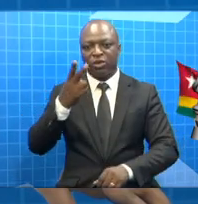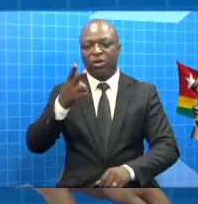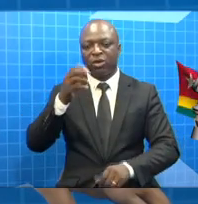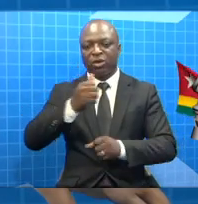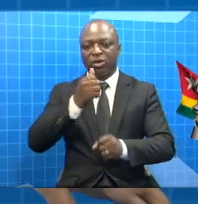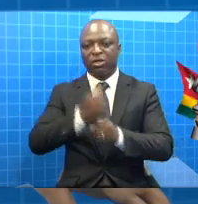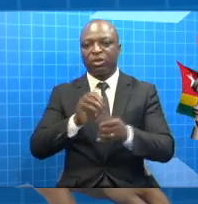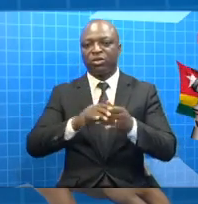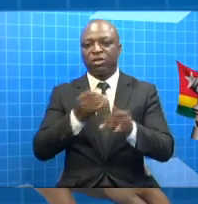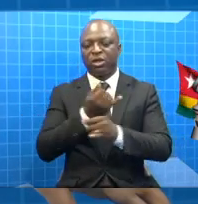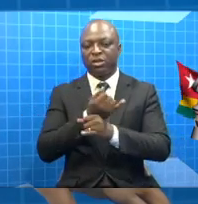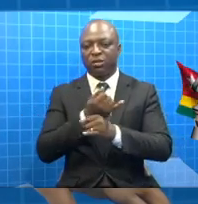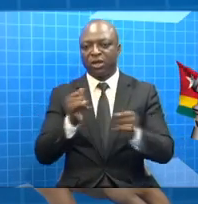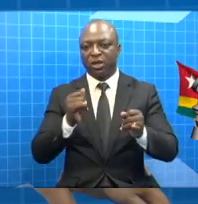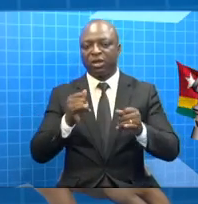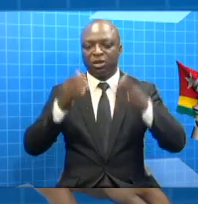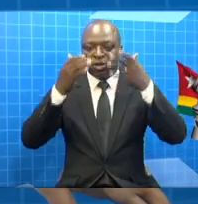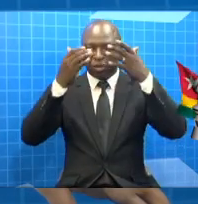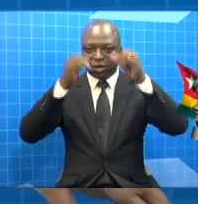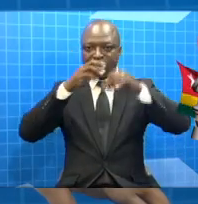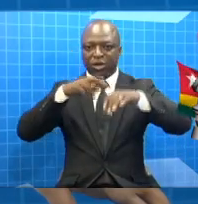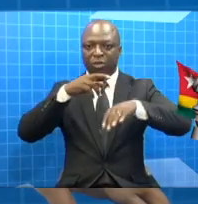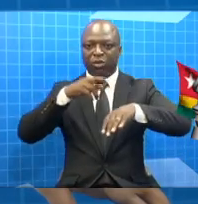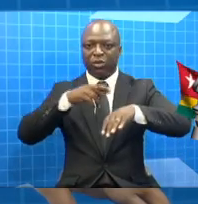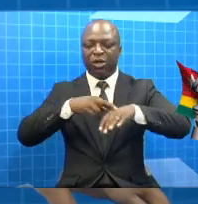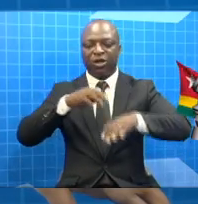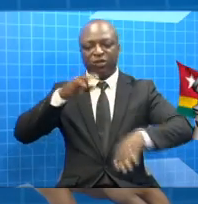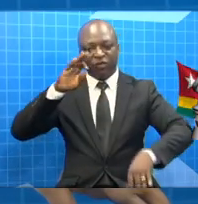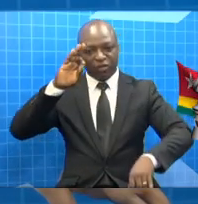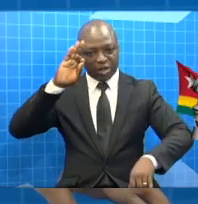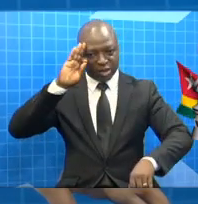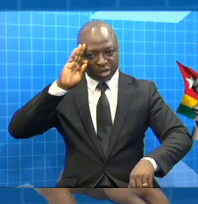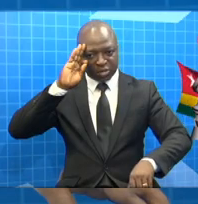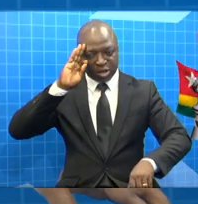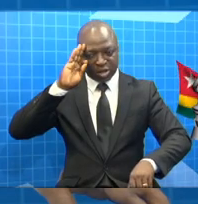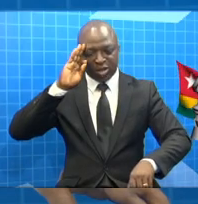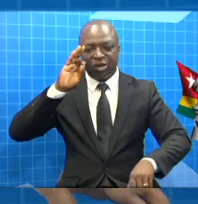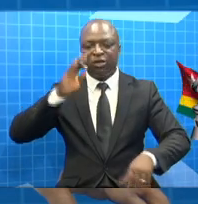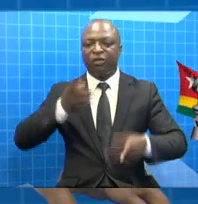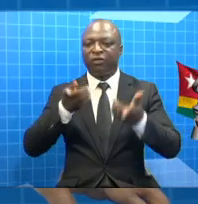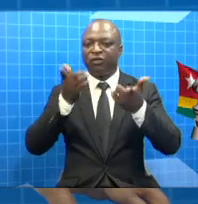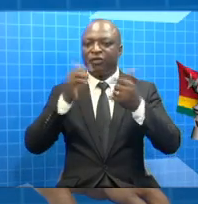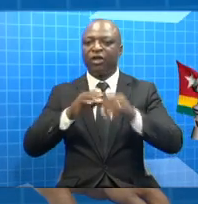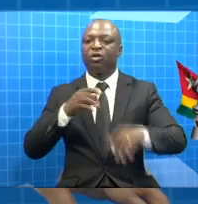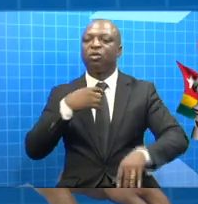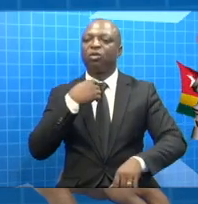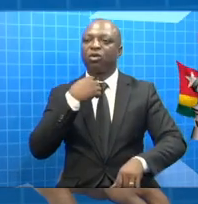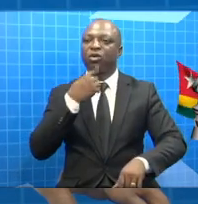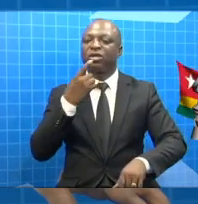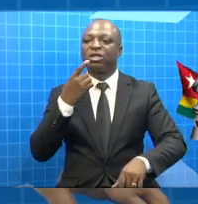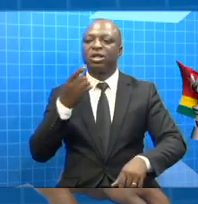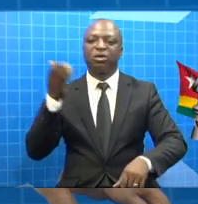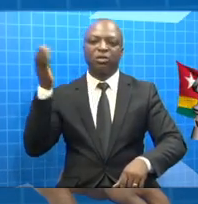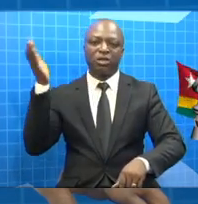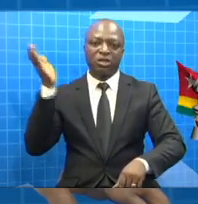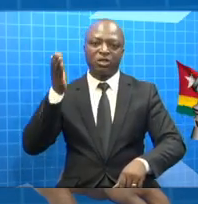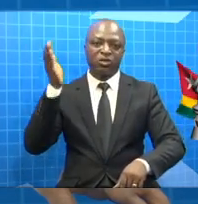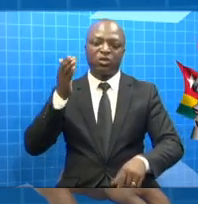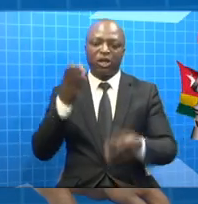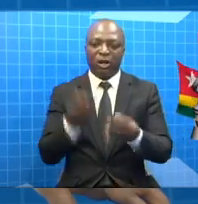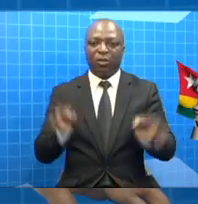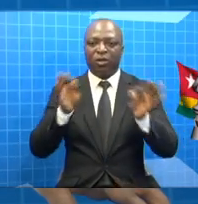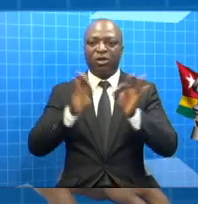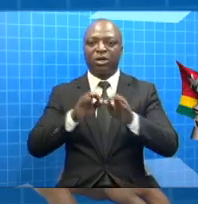son indépendance. Le président de la République, Faure Essosimna Gnassingbé, vient de prononcer un important discours